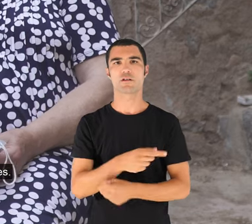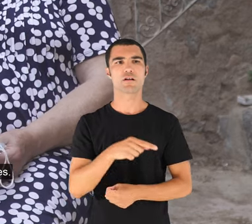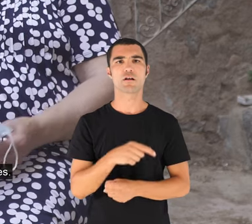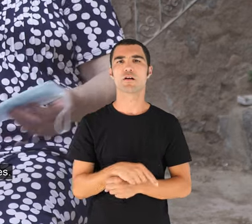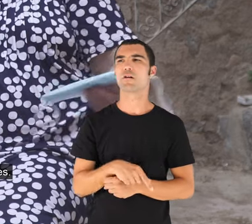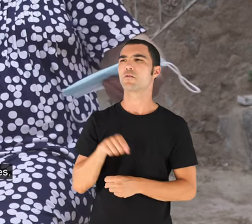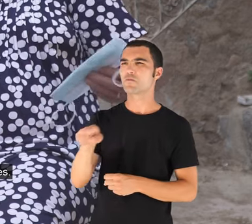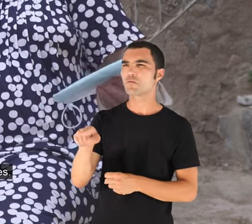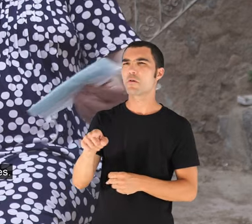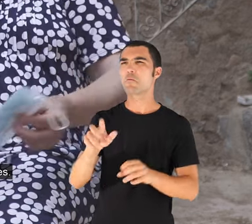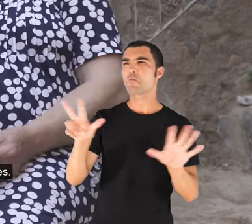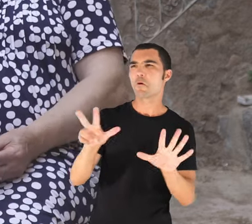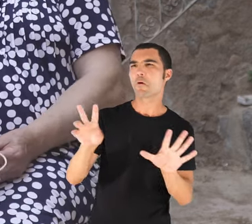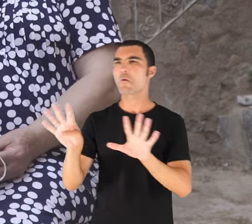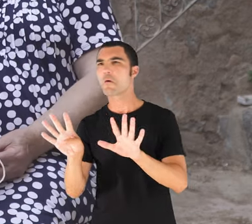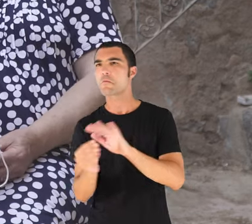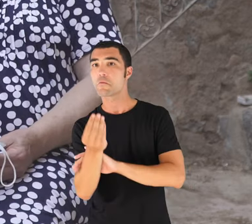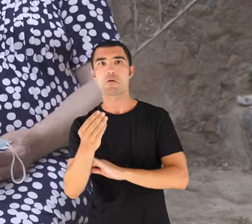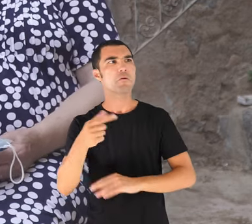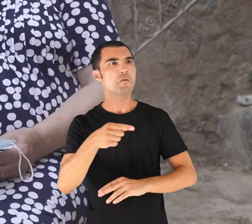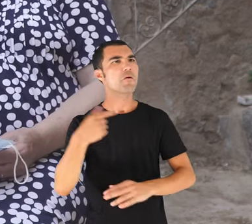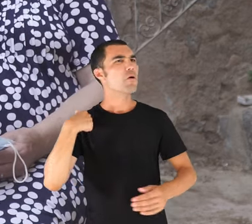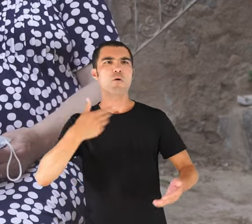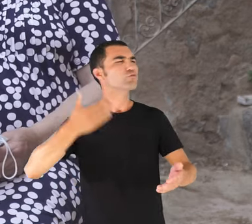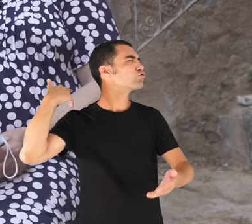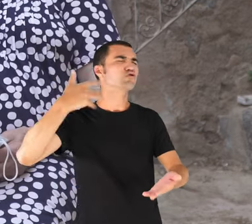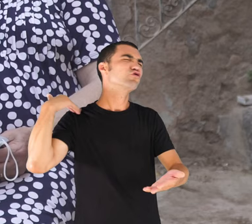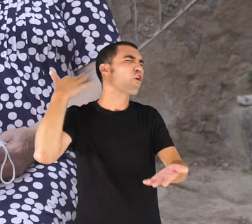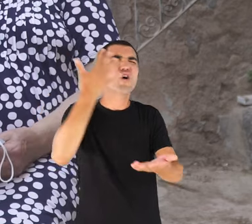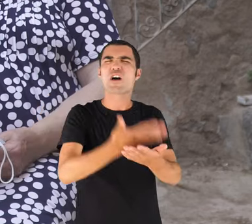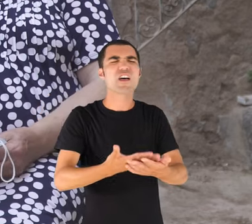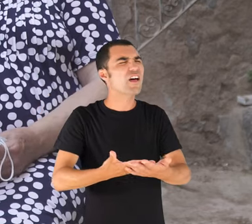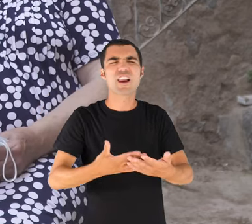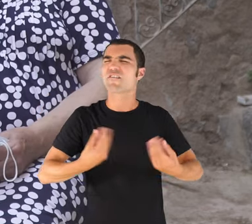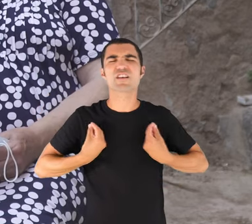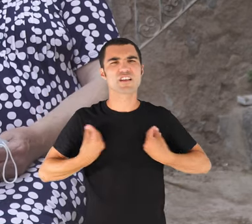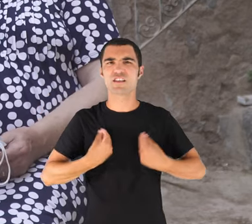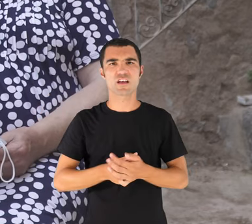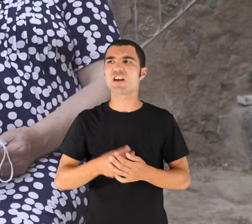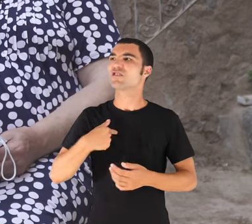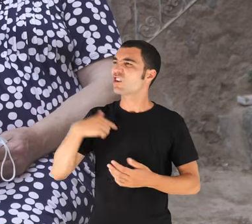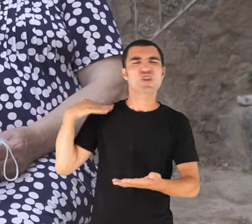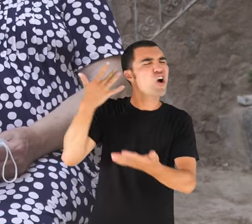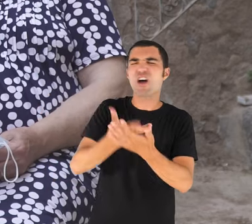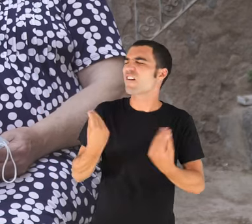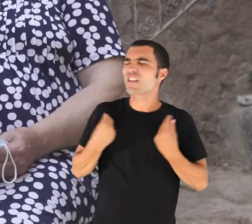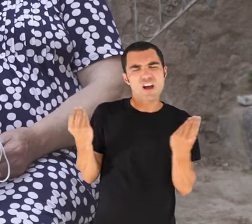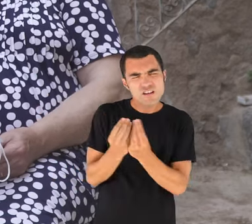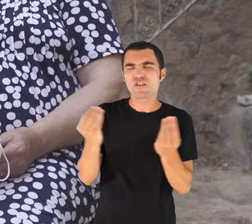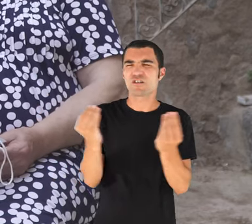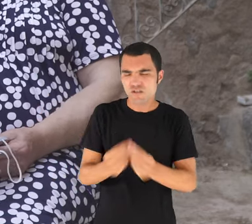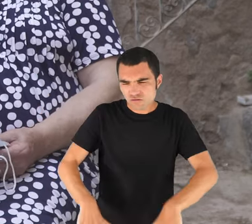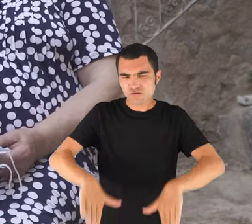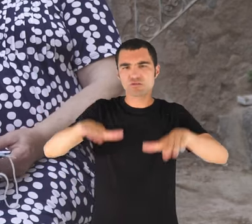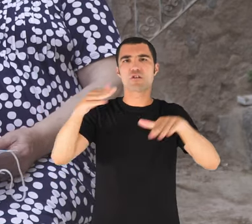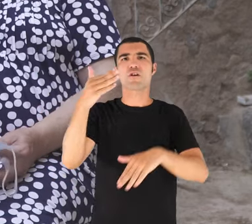Perquè sempre hem anat a escola juntes. Hem crescut juntes. Hem combregat juntes. Sí, cada any ens hem casat juntes. Sí, perquè sí, fa sí, poc que sí. Ens quedava un i